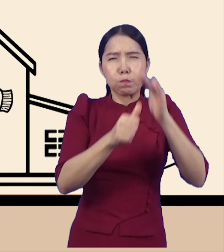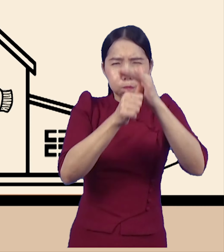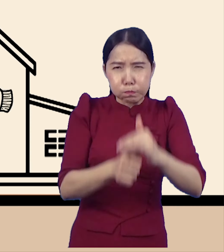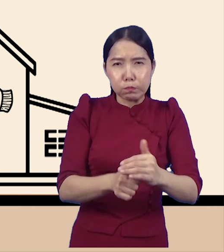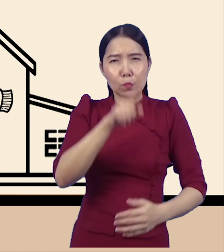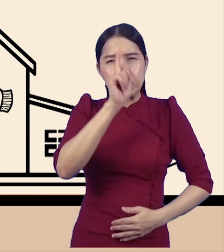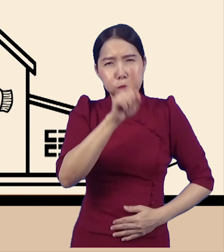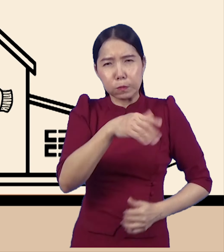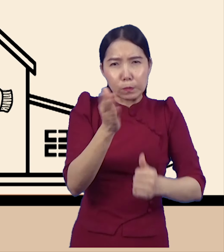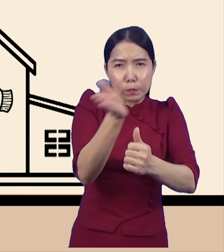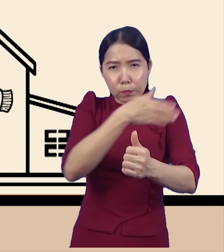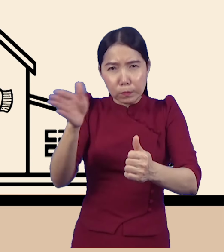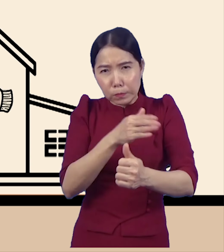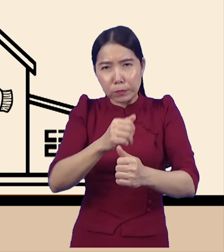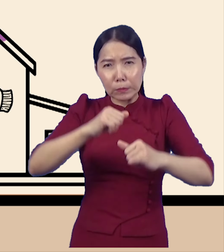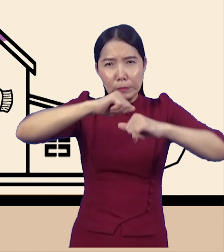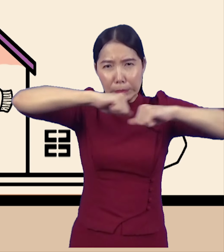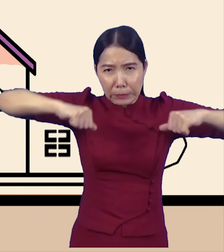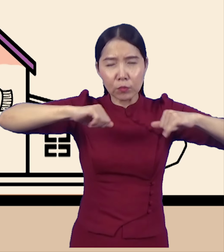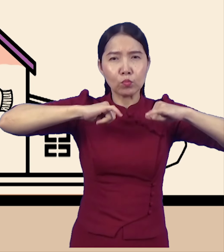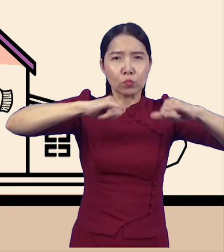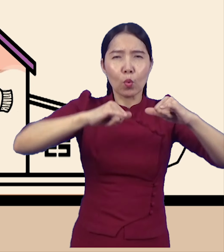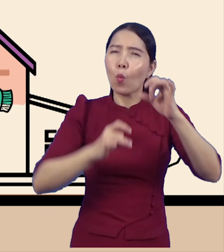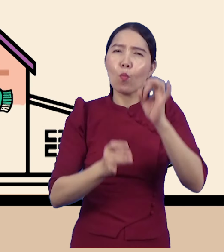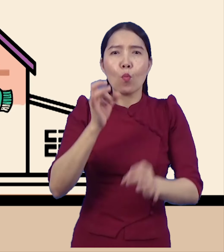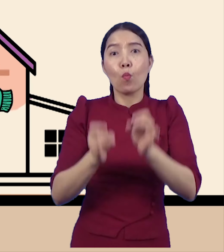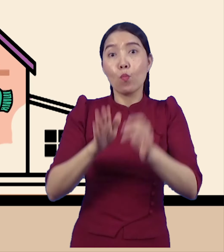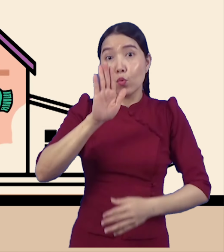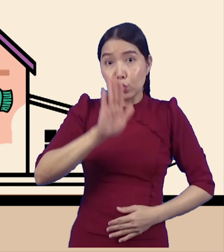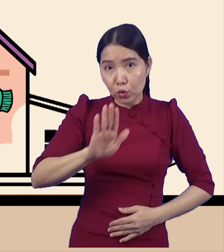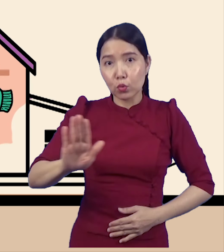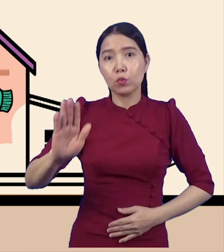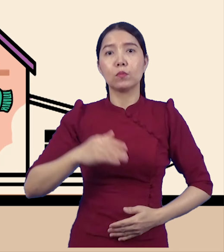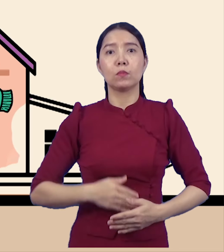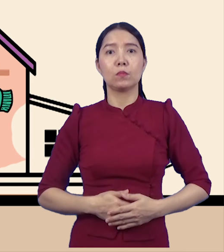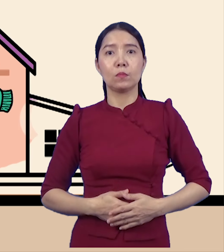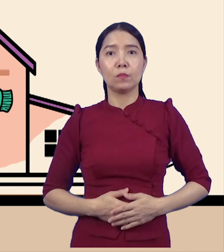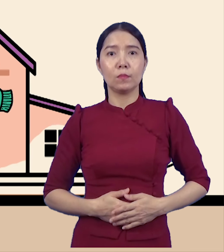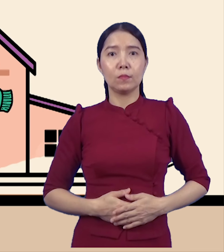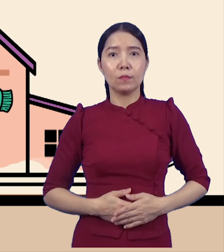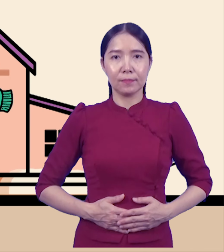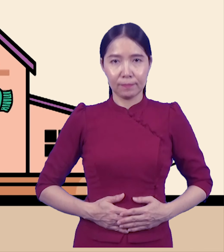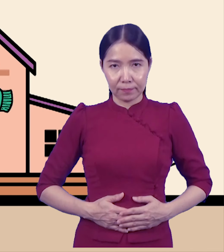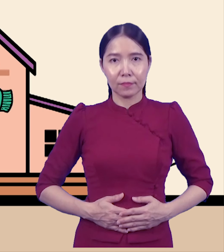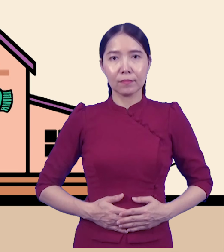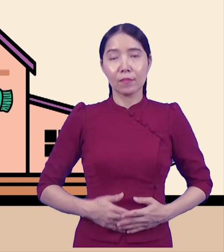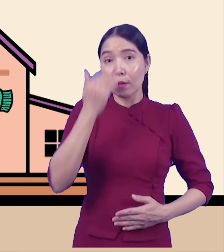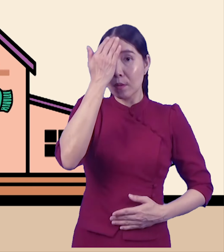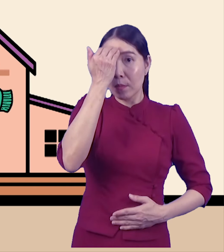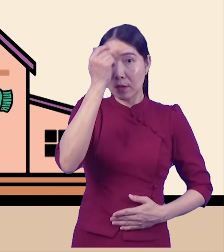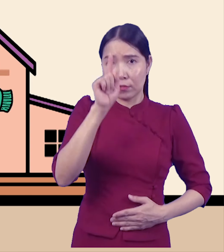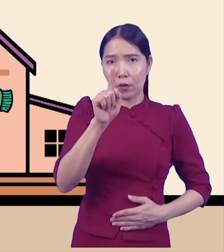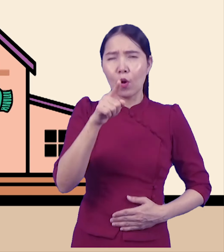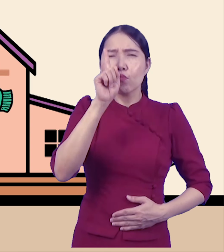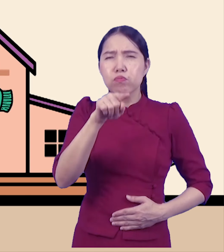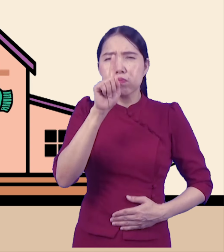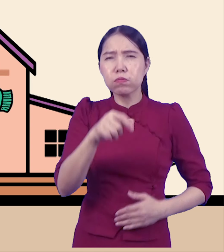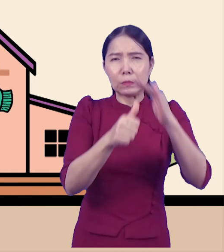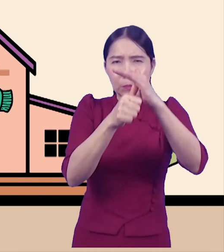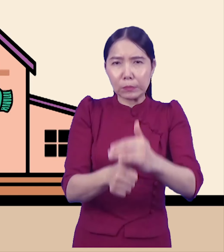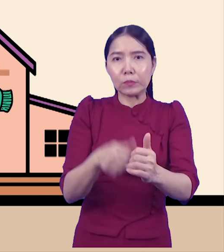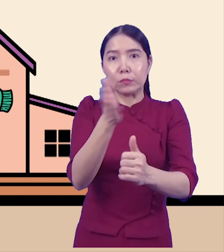ဖော်ပြောဆိုရေးသားချက်များကြောင့်အကျန်းဖတ်မှုမှလွတ်မြောက်လာသူသာမကကိုကြီးပံ့ပိုးပေးချသူများပေါ်ရည်စည်းလေးဟန်လျက်များကြားရောက်စေ